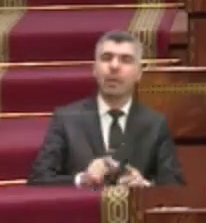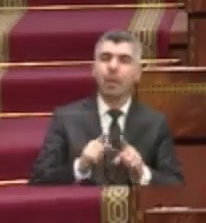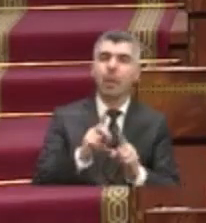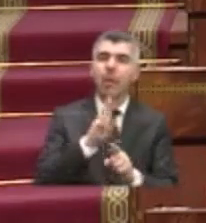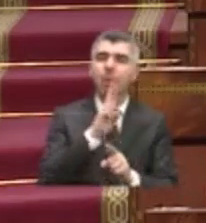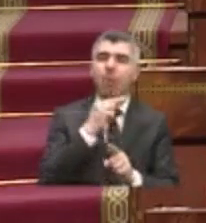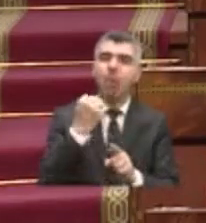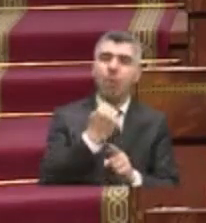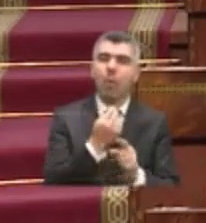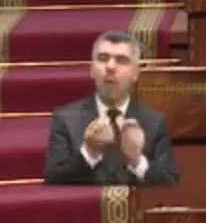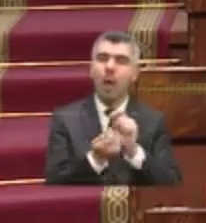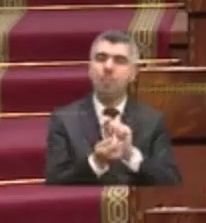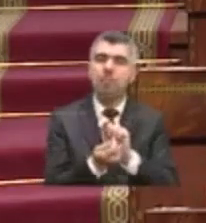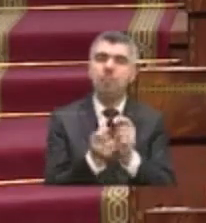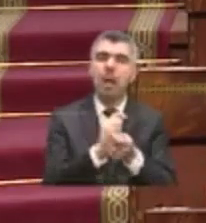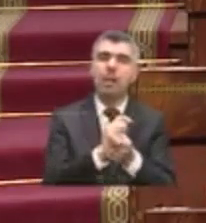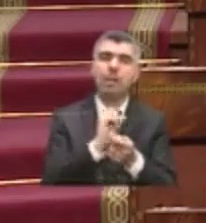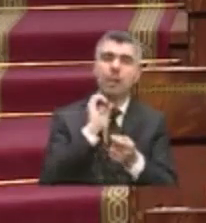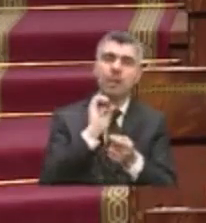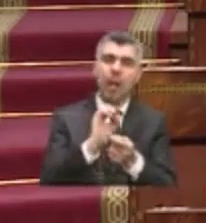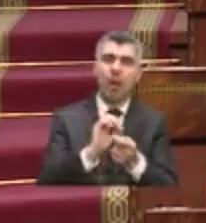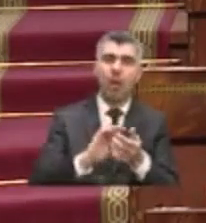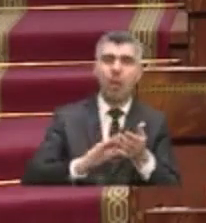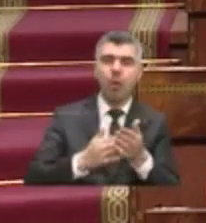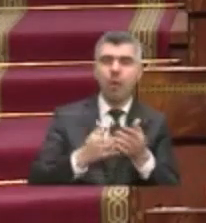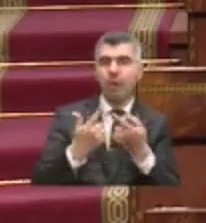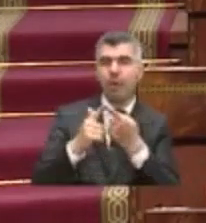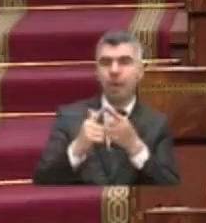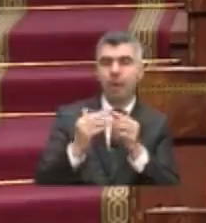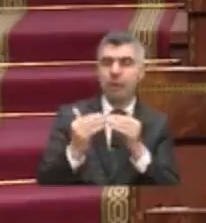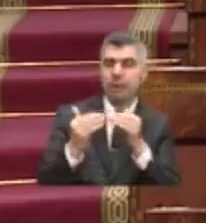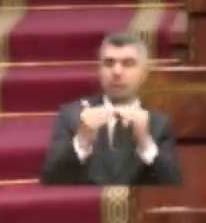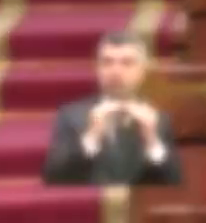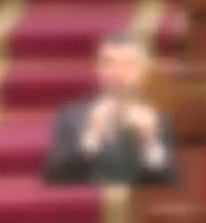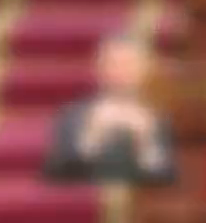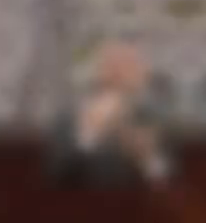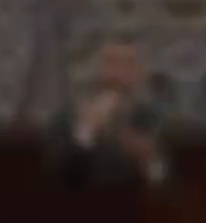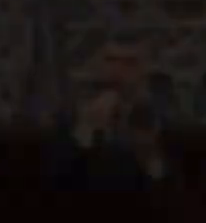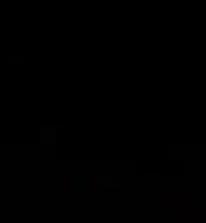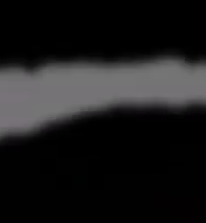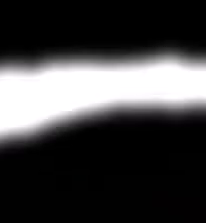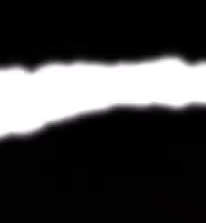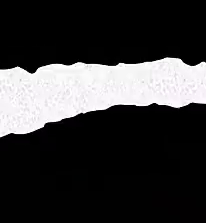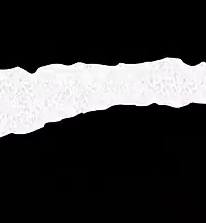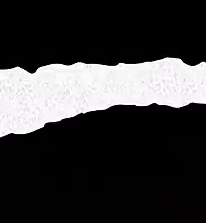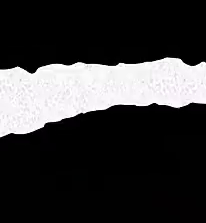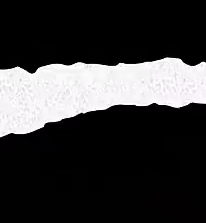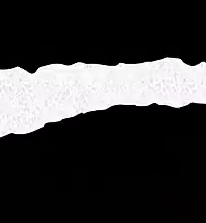الاستراتيجية الوطنية للبحث والابتكار انسجاما مع القانون الإطار والرؤية.